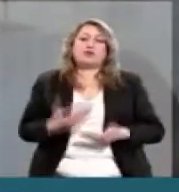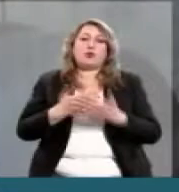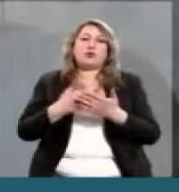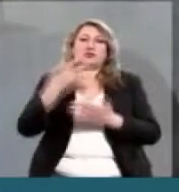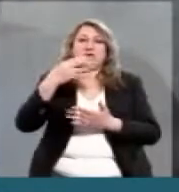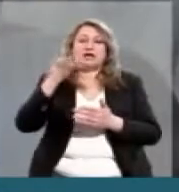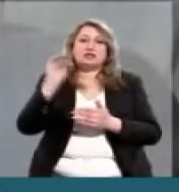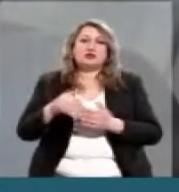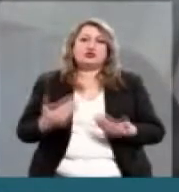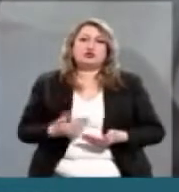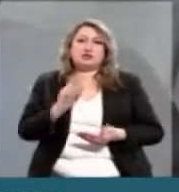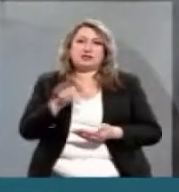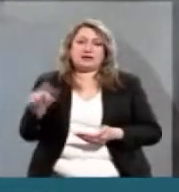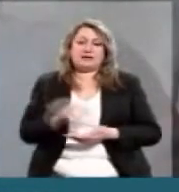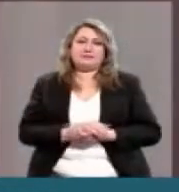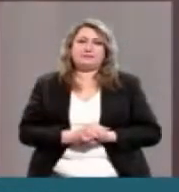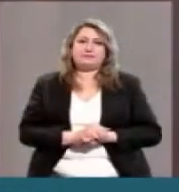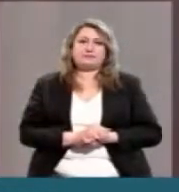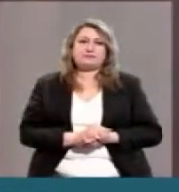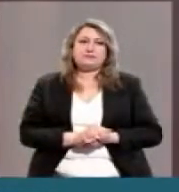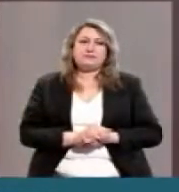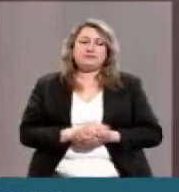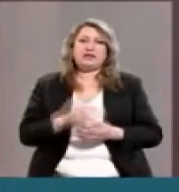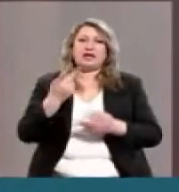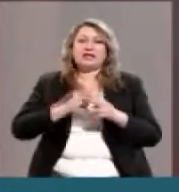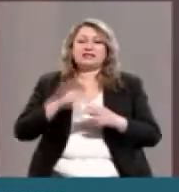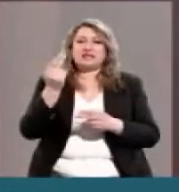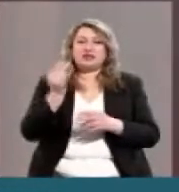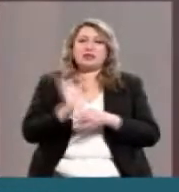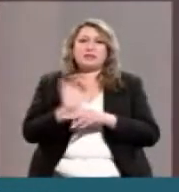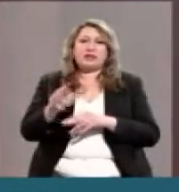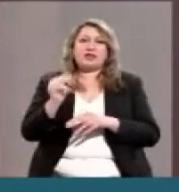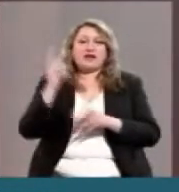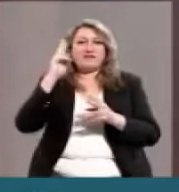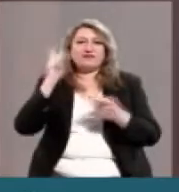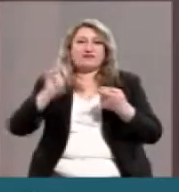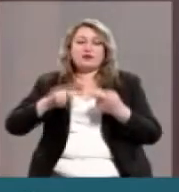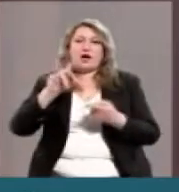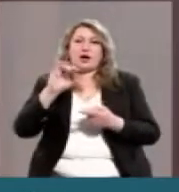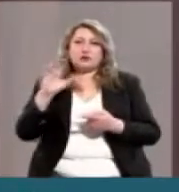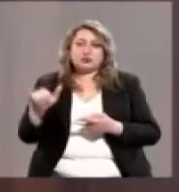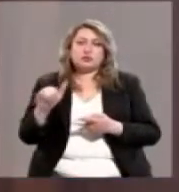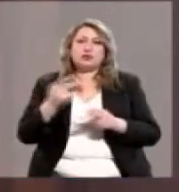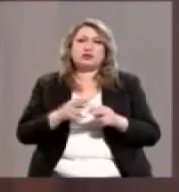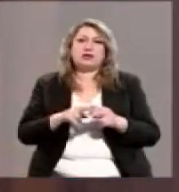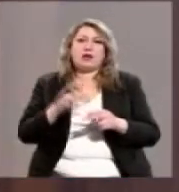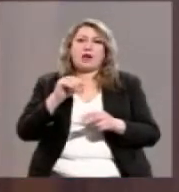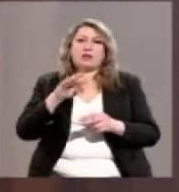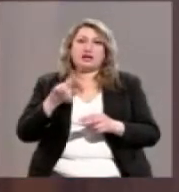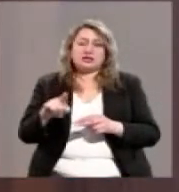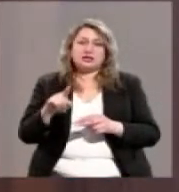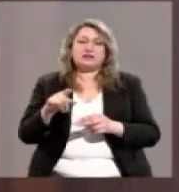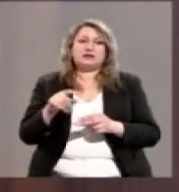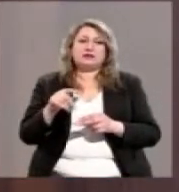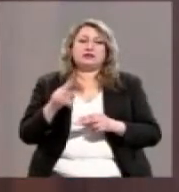около 40 тысяч жителей. Данные средства направлены на водоснабжение двух сел Карасузского района, это Амангельды,